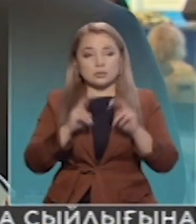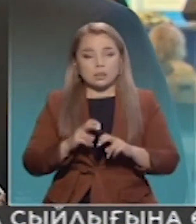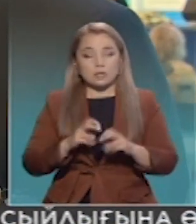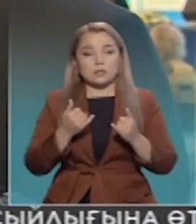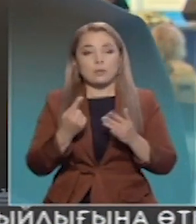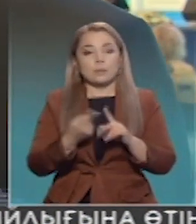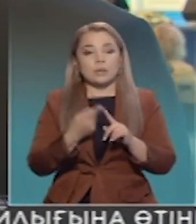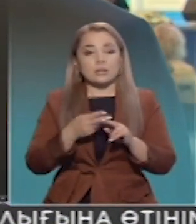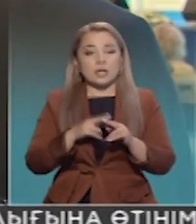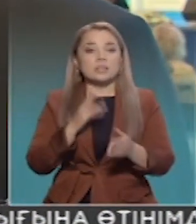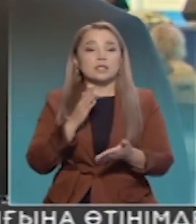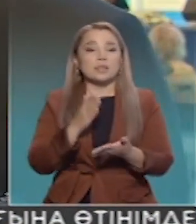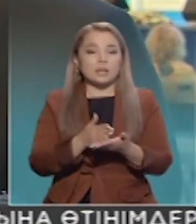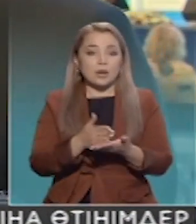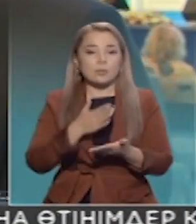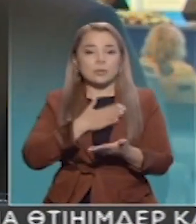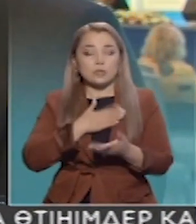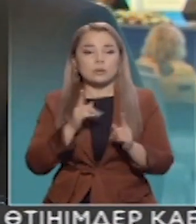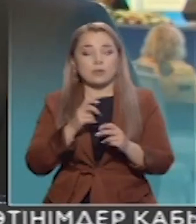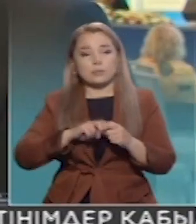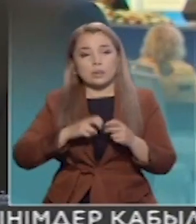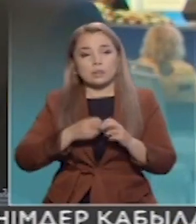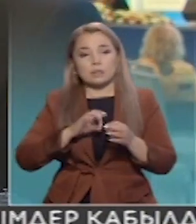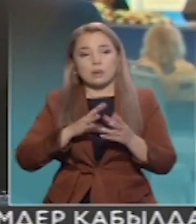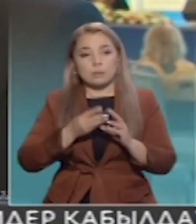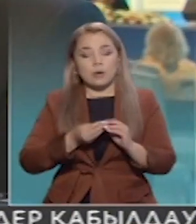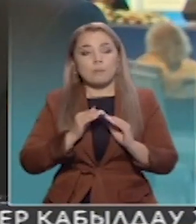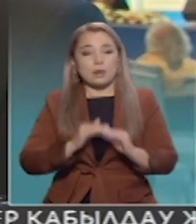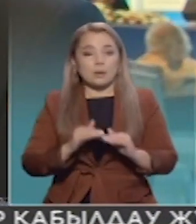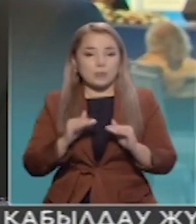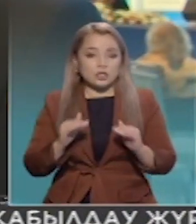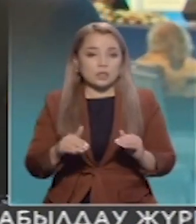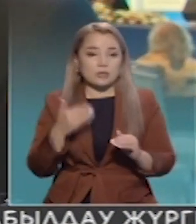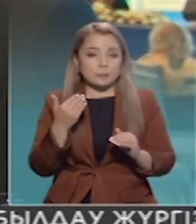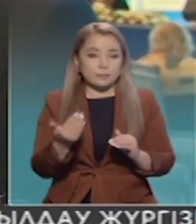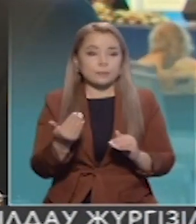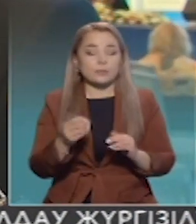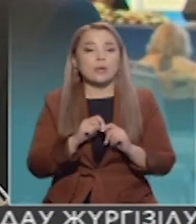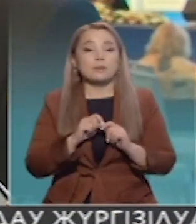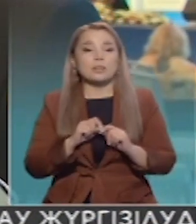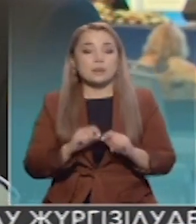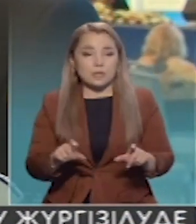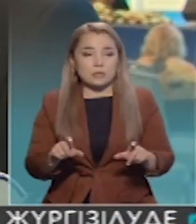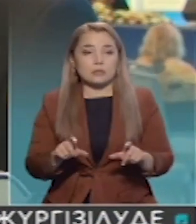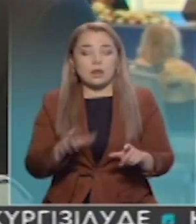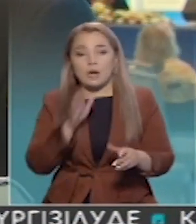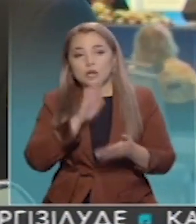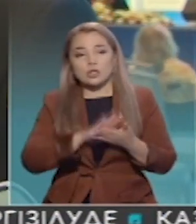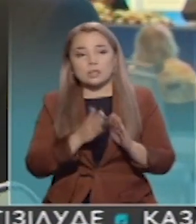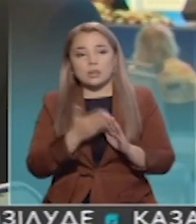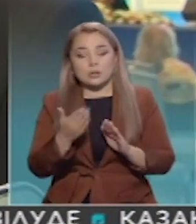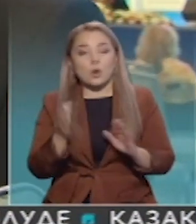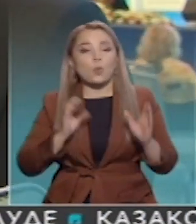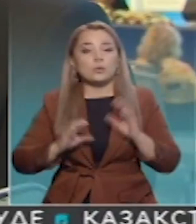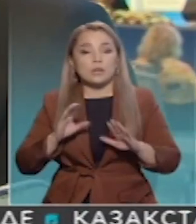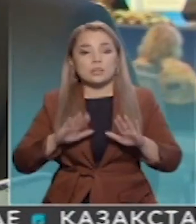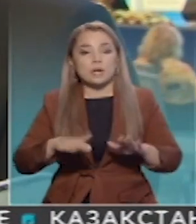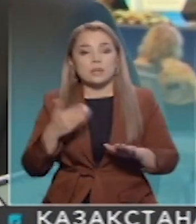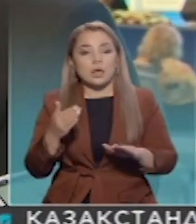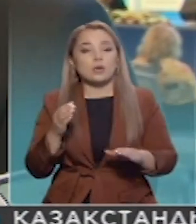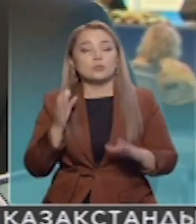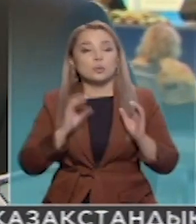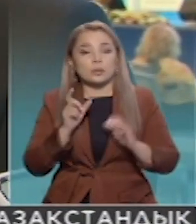дәрежеде тікелей мен әсіресе, мысалы, балабақшада, мектепте жасында, университет жасында,